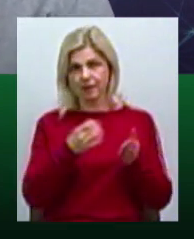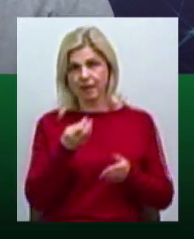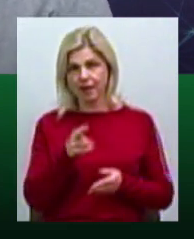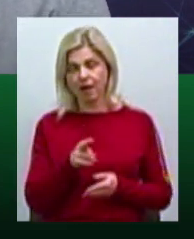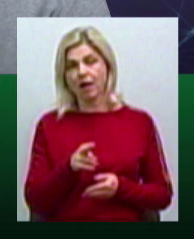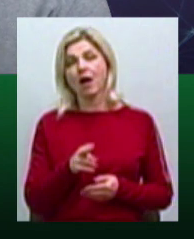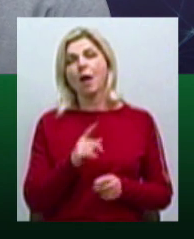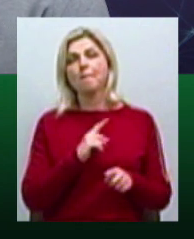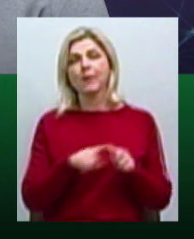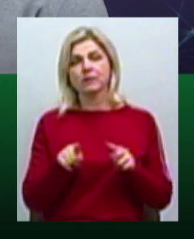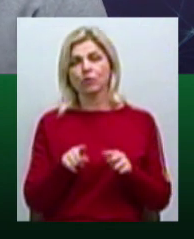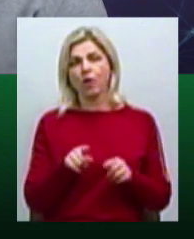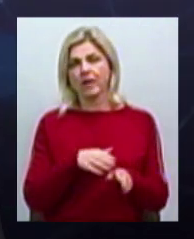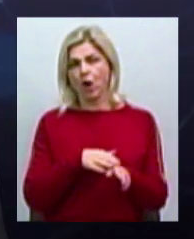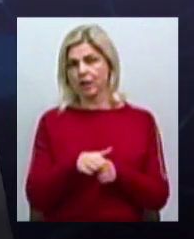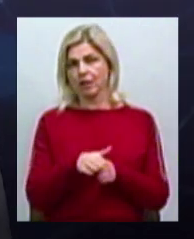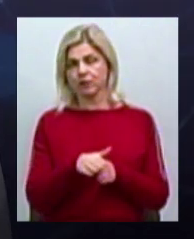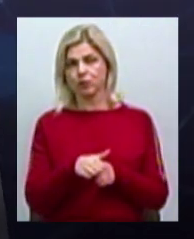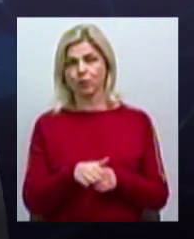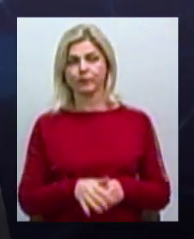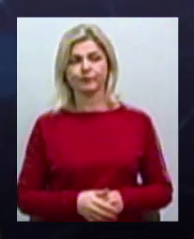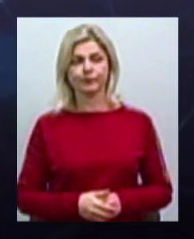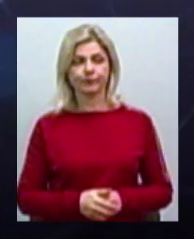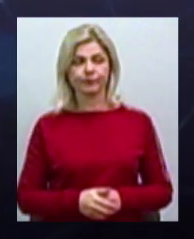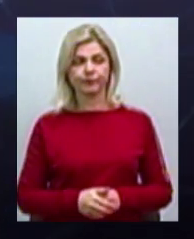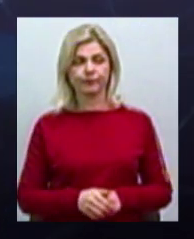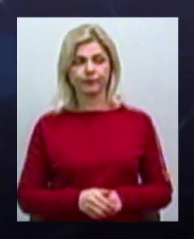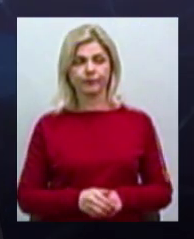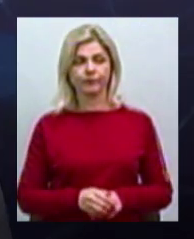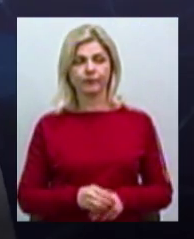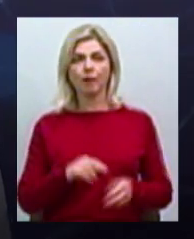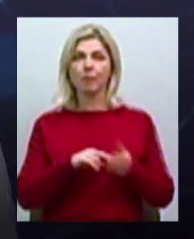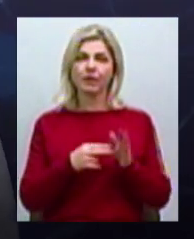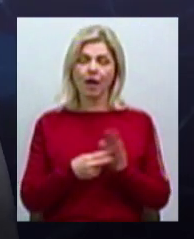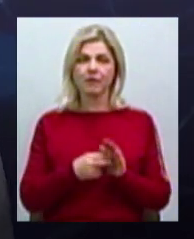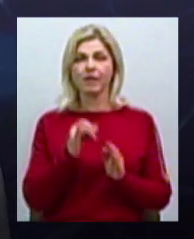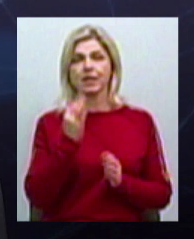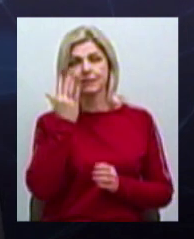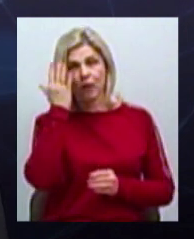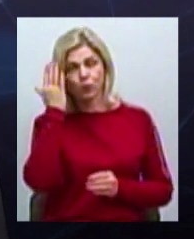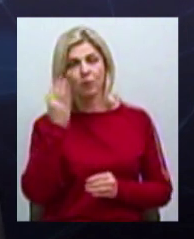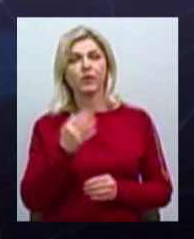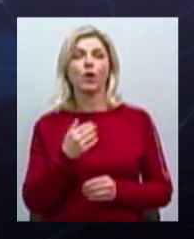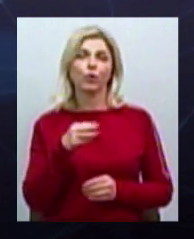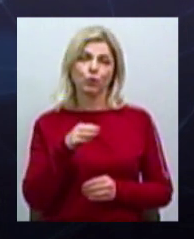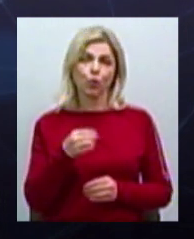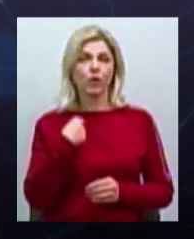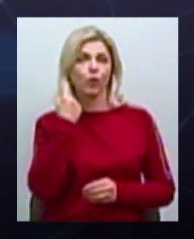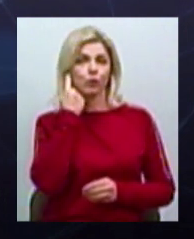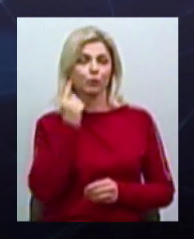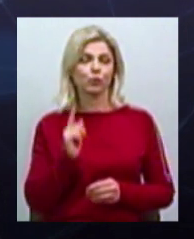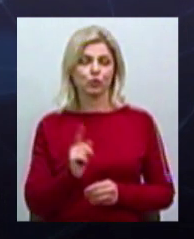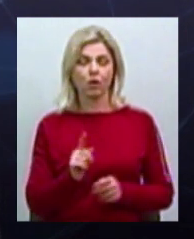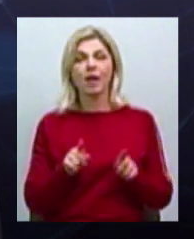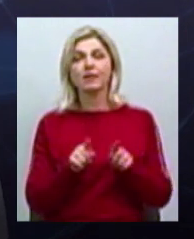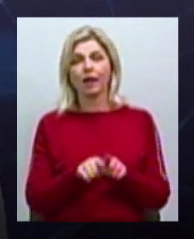в швидку реалізацію певних планів, певних задумів, то я думаю, що